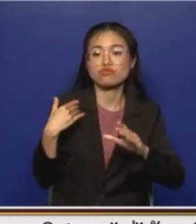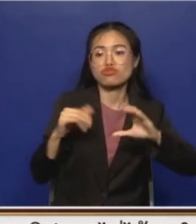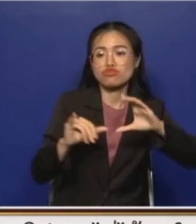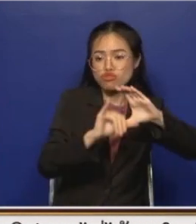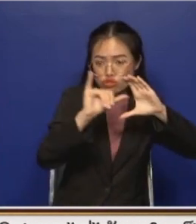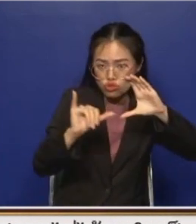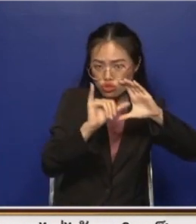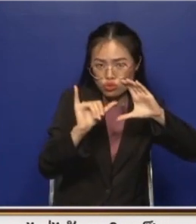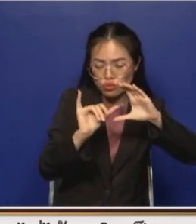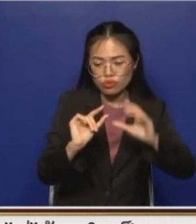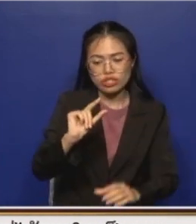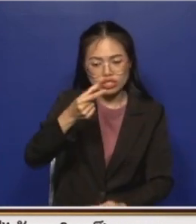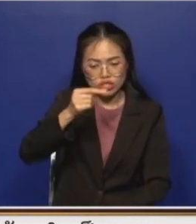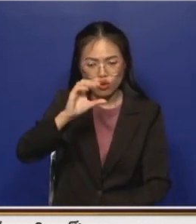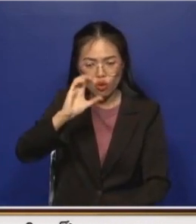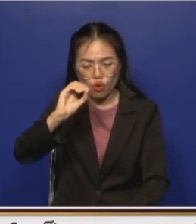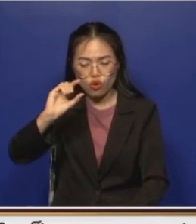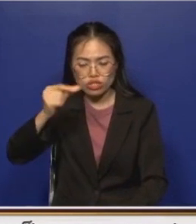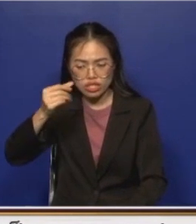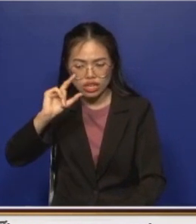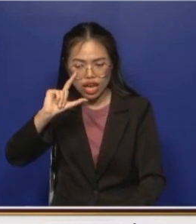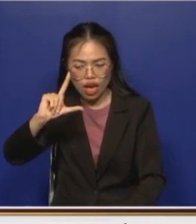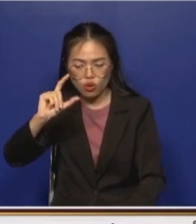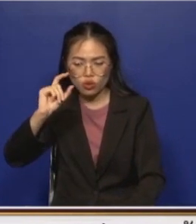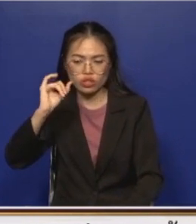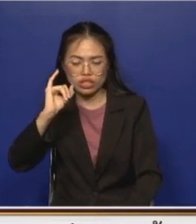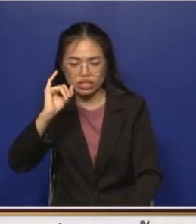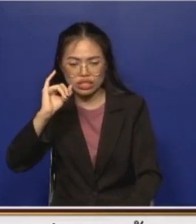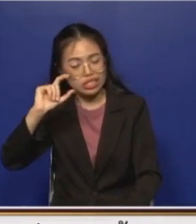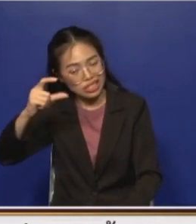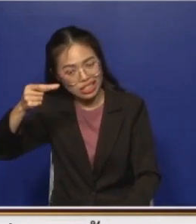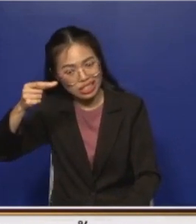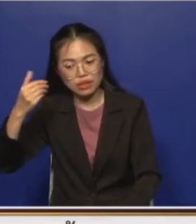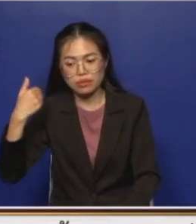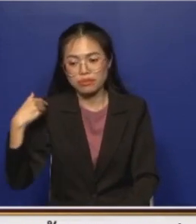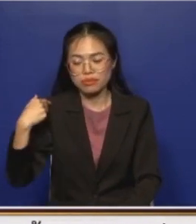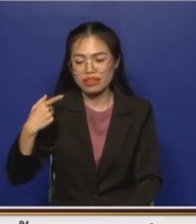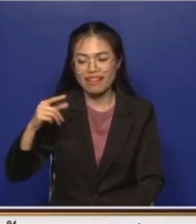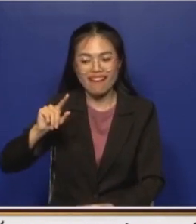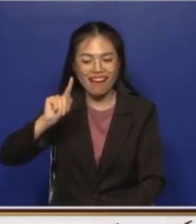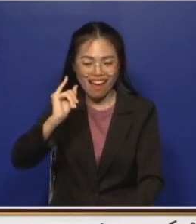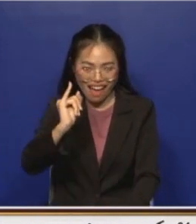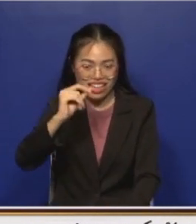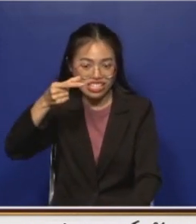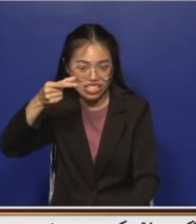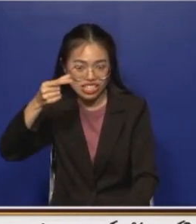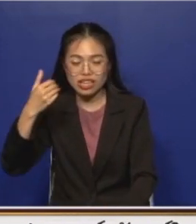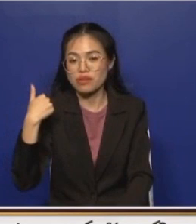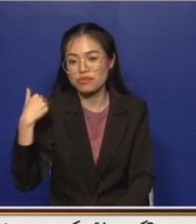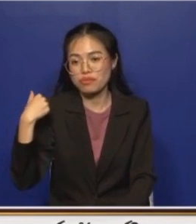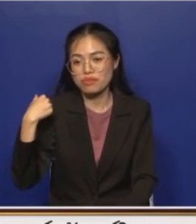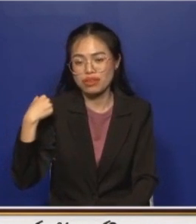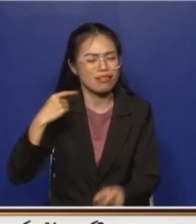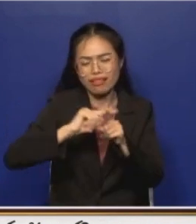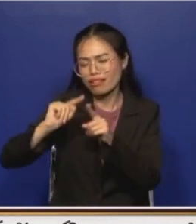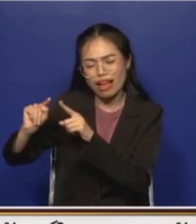น์นะ LINE Lines เนี่ยแล้วเกาหลีใต้เอามาเผยแพร่บ้านเราเนี่ยสวัสดีตอนเช้า